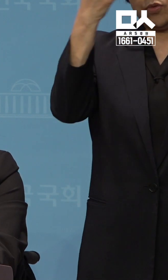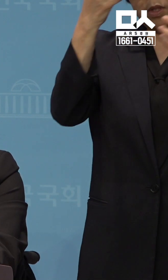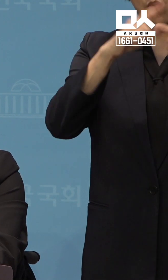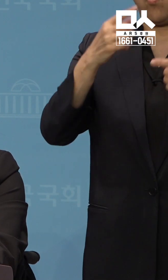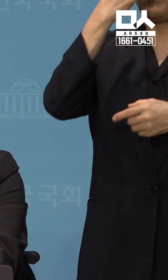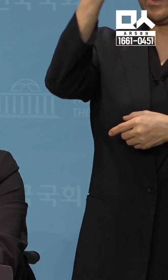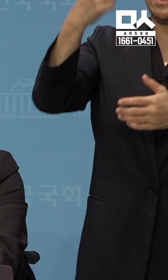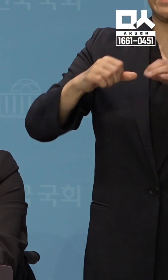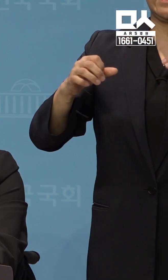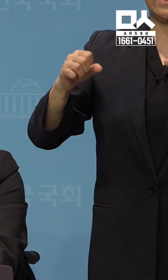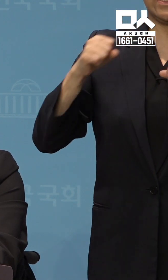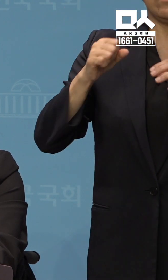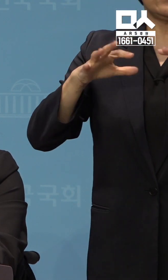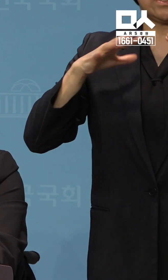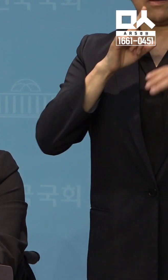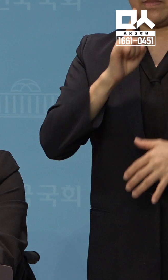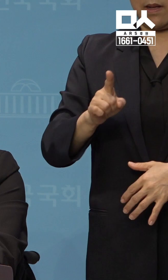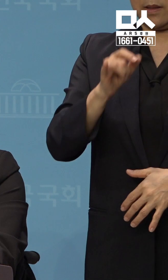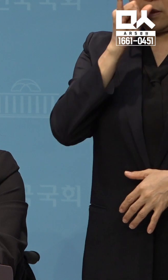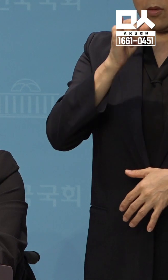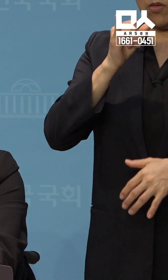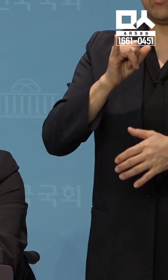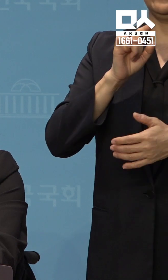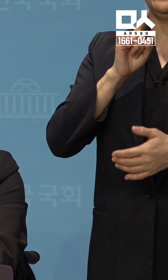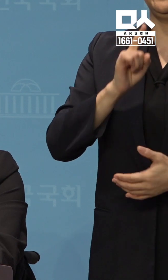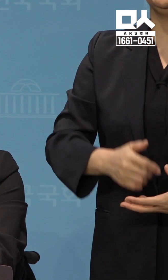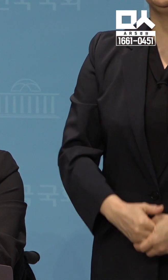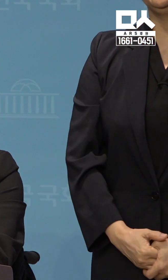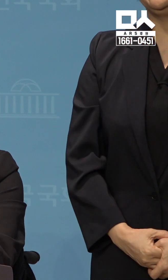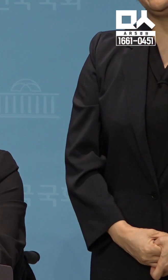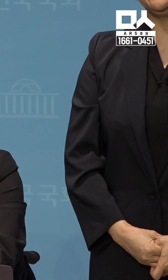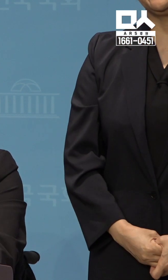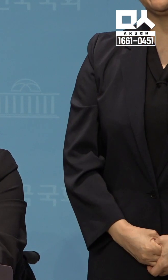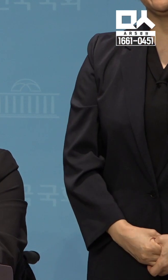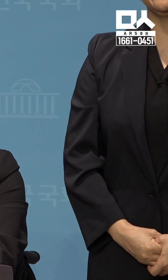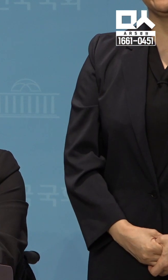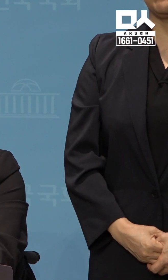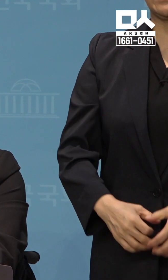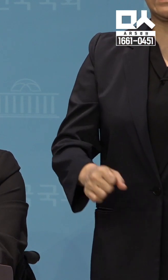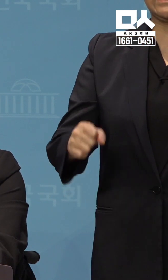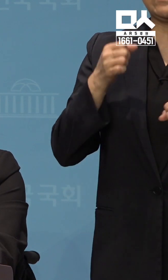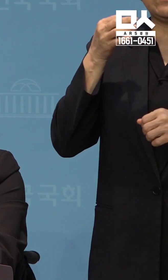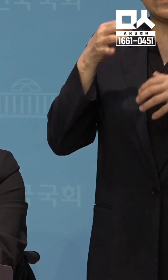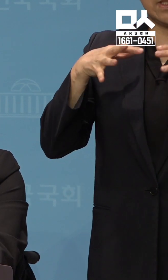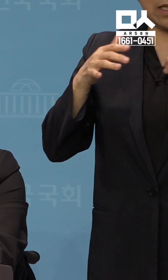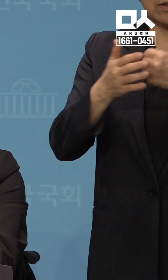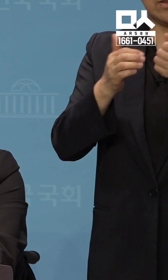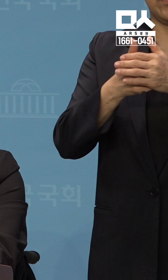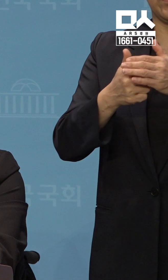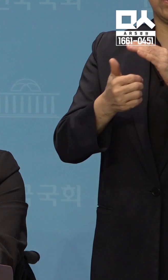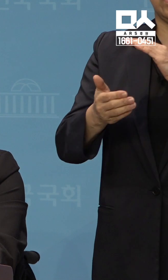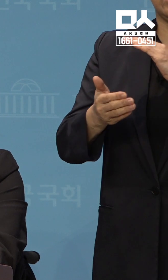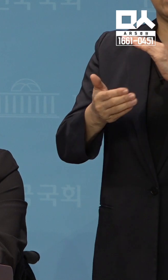오만한 힘자랑을 거듭한다고 억지를 부리고 있습니다 힘자랑을 하는 것은 사정